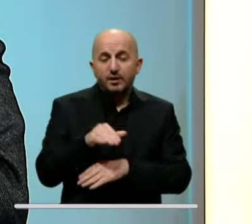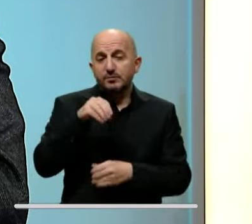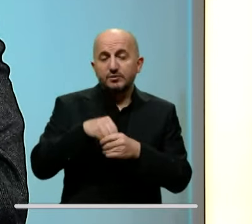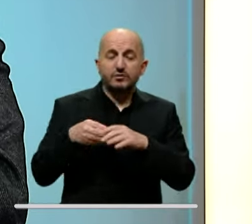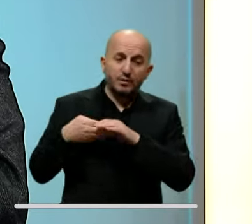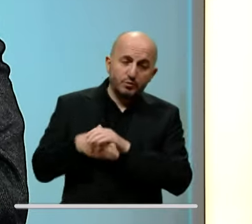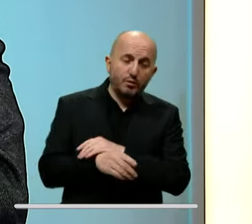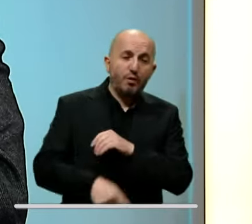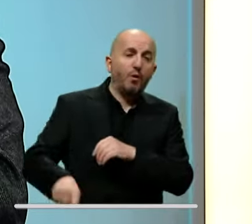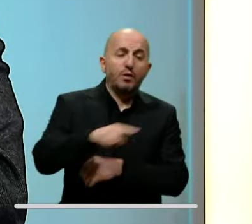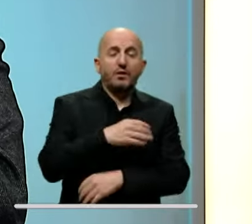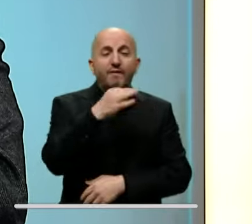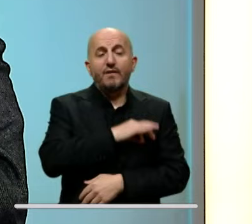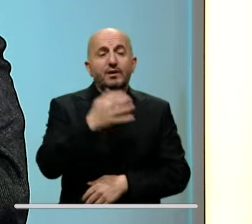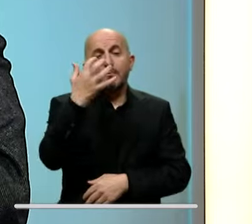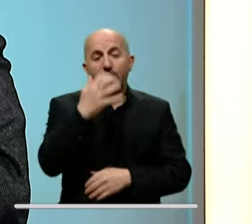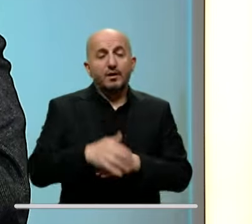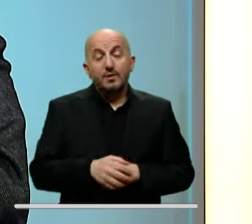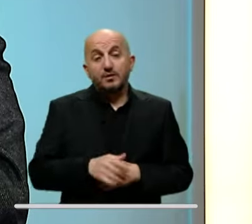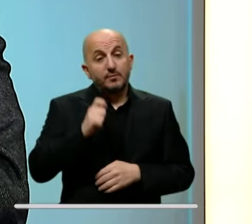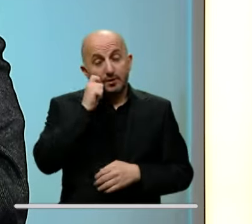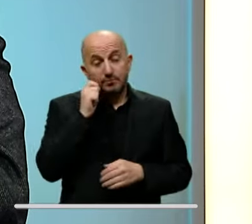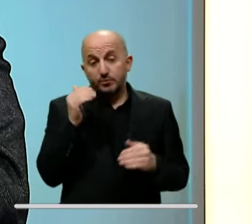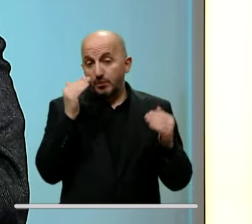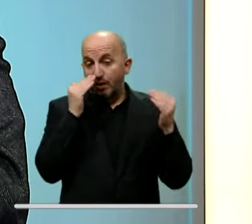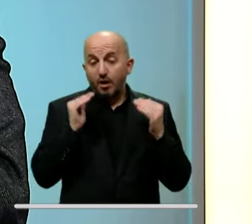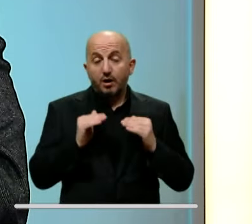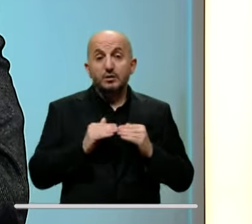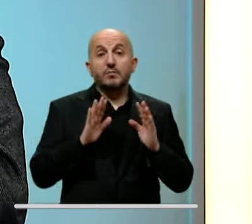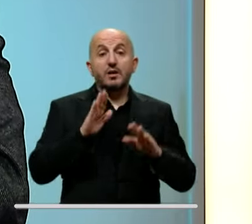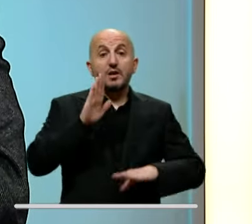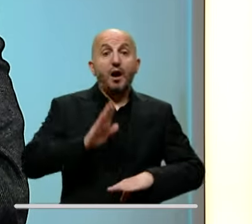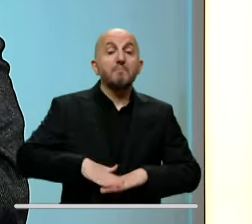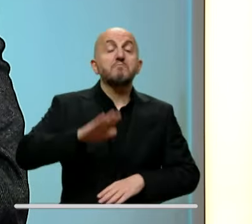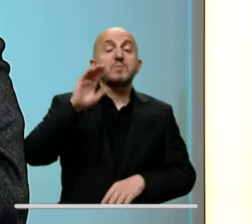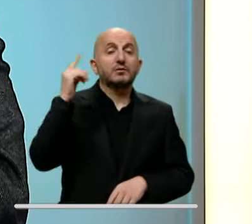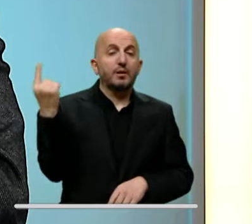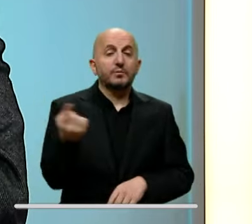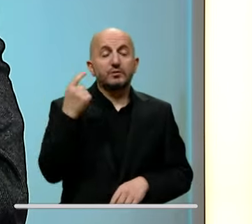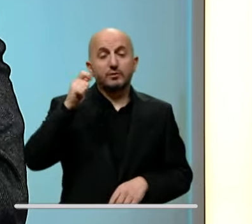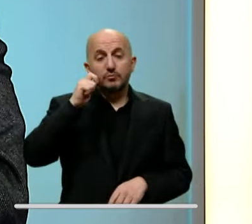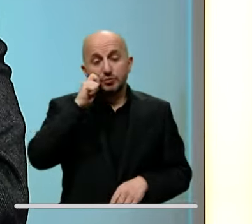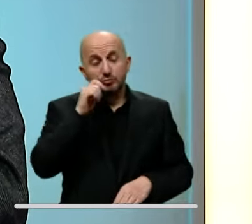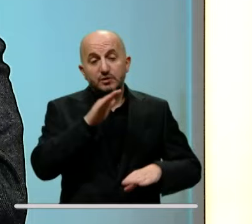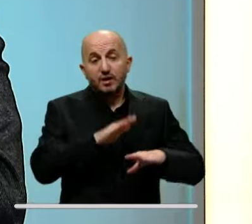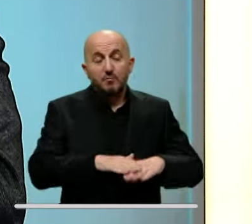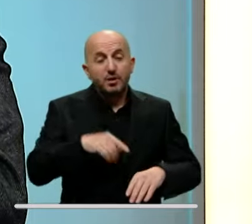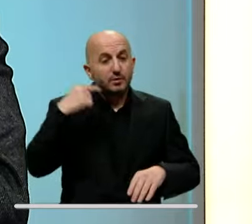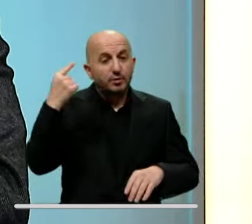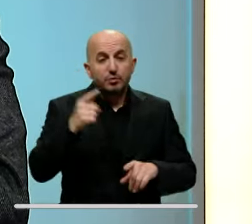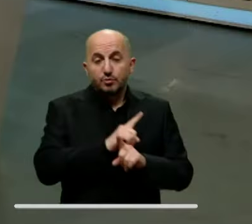yaparak onlardan fayda olmamız bir müslümana yakışmaz Bir Müslümanın yapmayacağı bir şeydir Müslümanın yapması